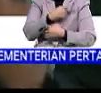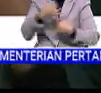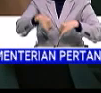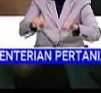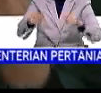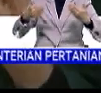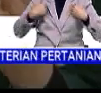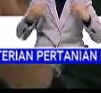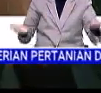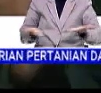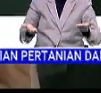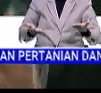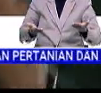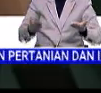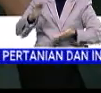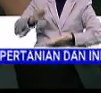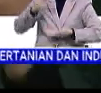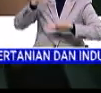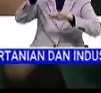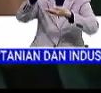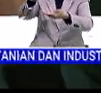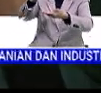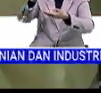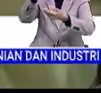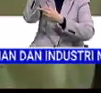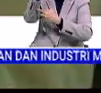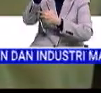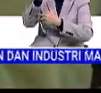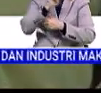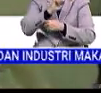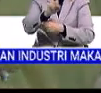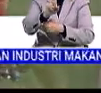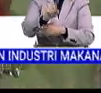sini dan kami nak cuba sampaikan mesej tentang keislaman.